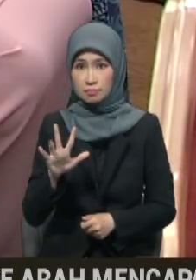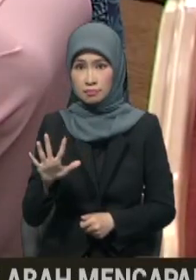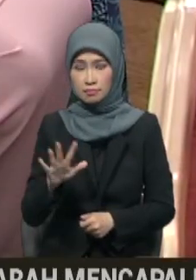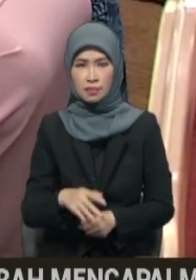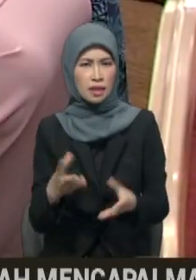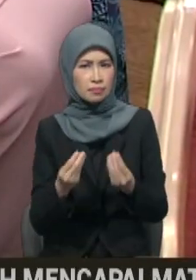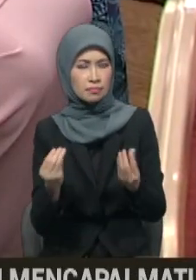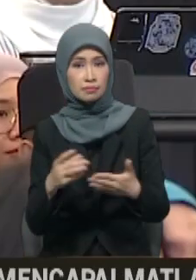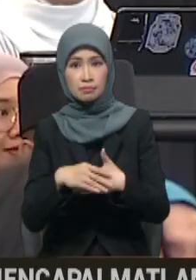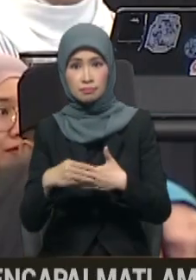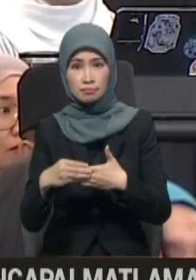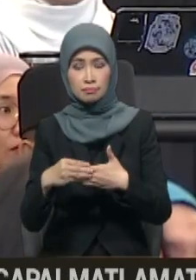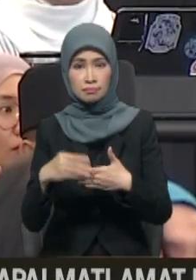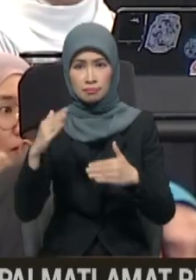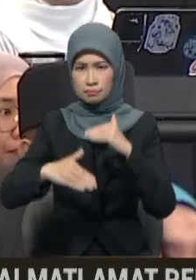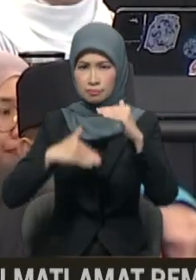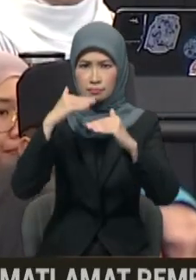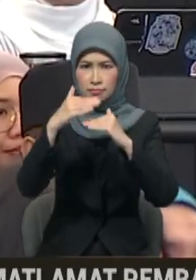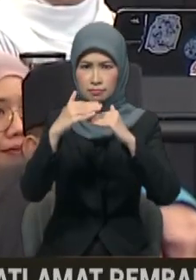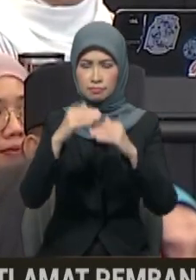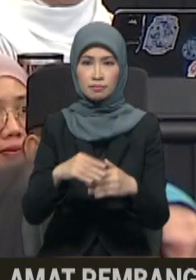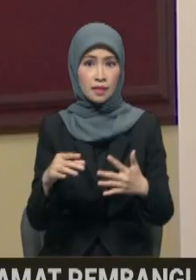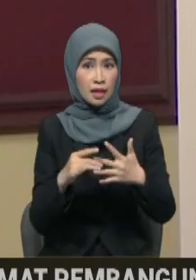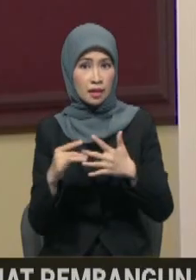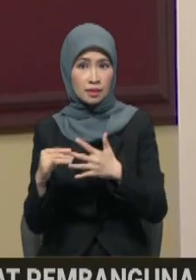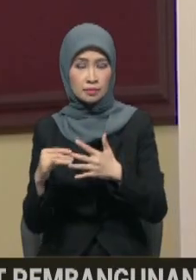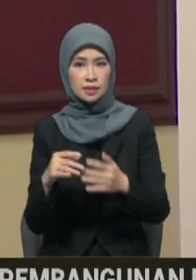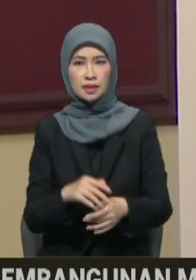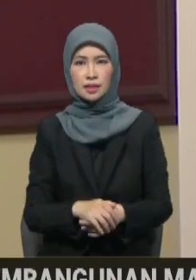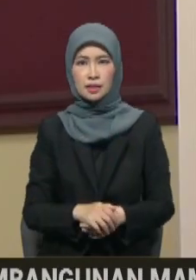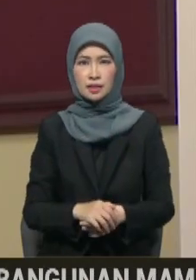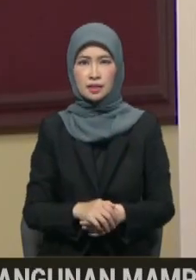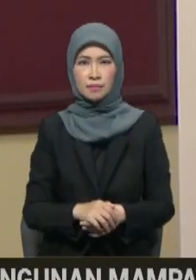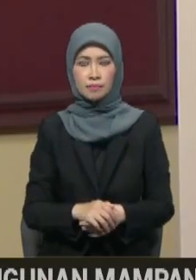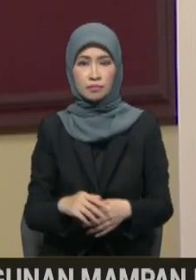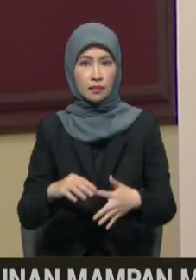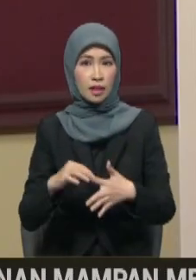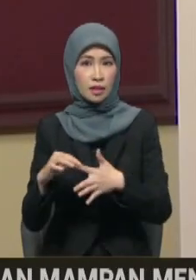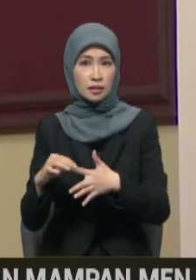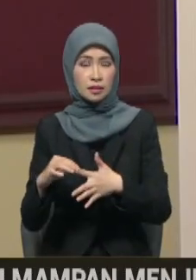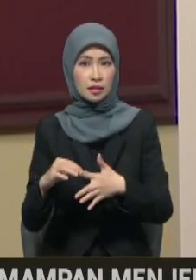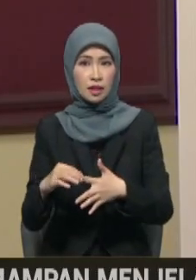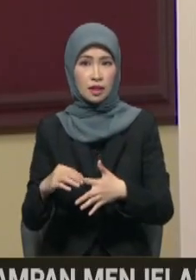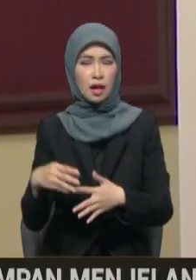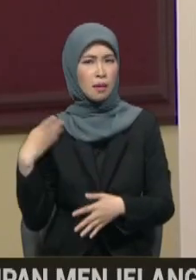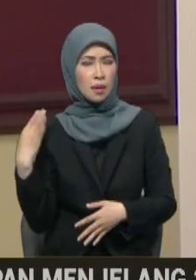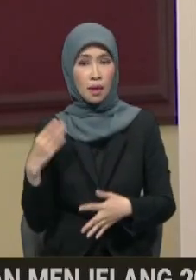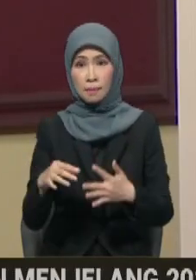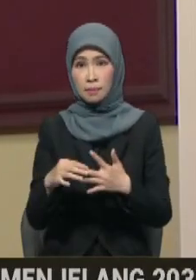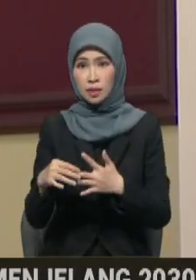ekonomi pembangunan mampan dan kepentingan menanai keusahawanan terutama dalam kalangan belia